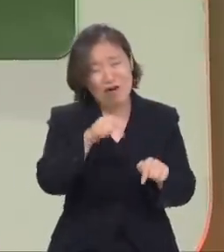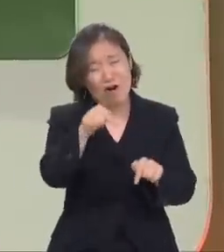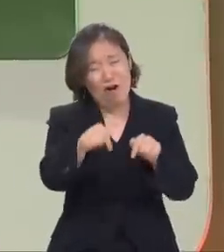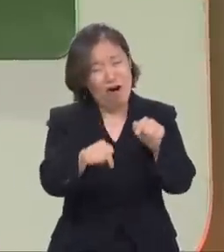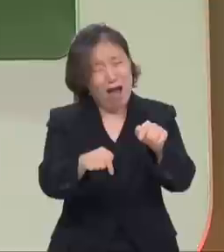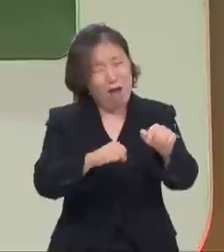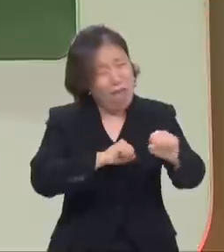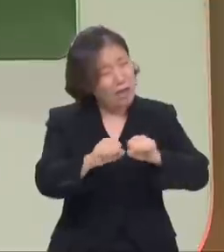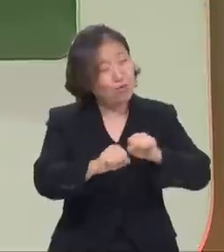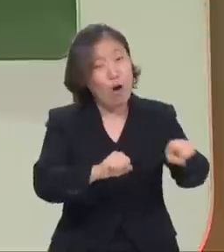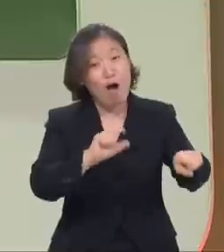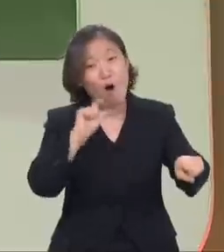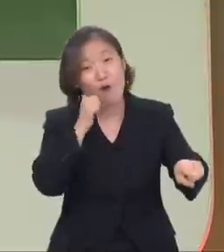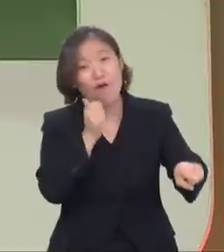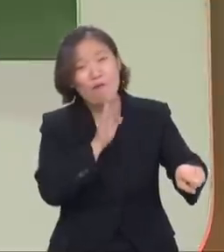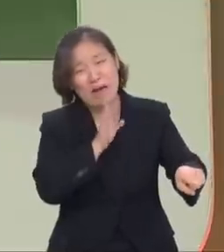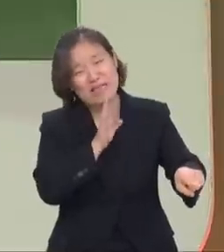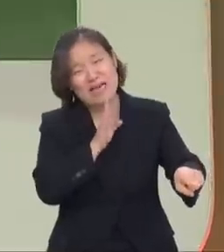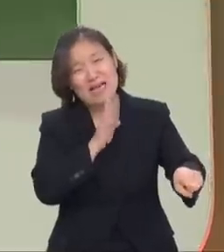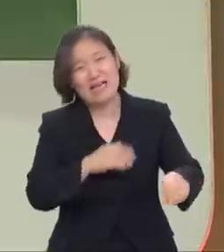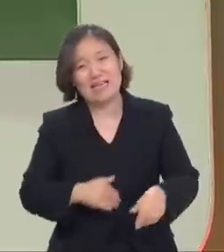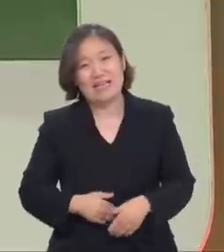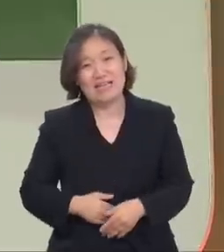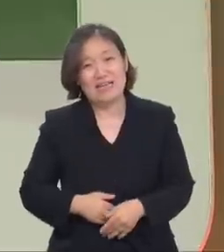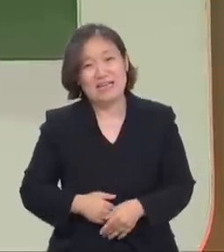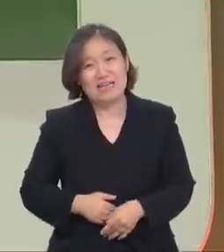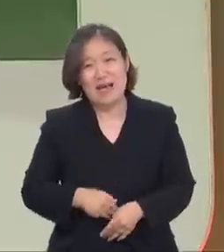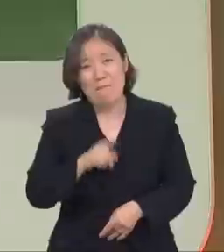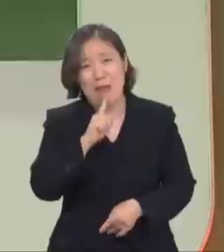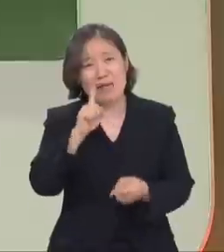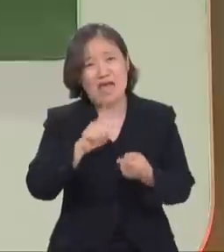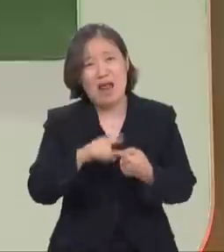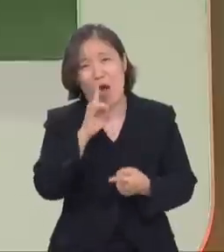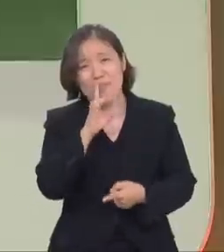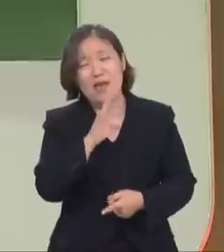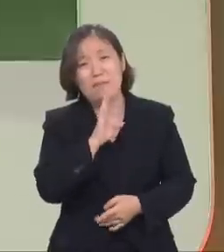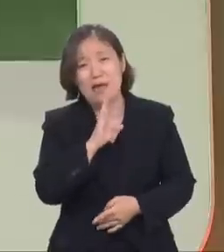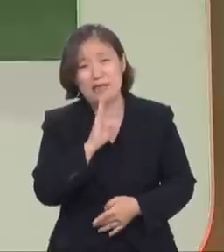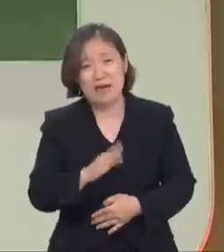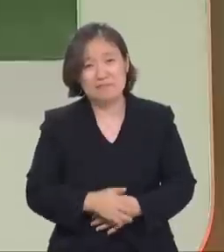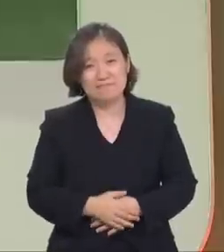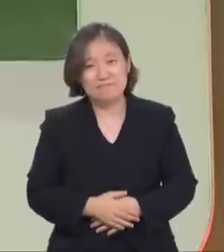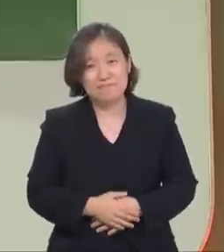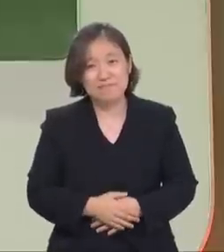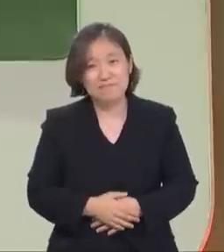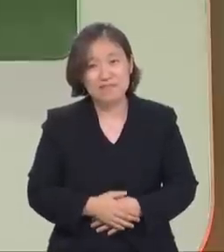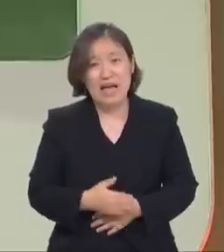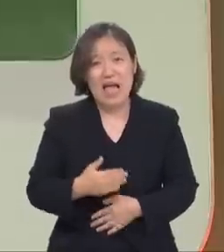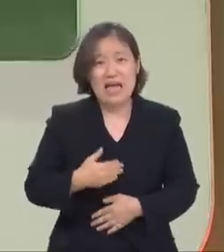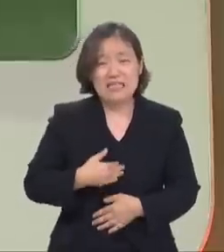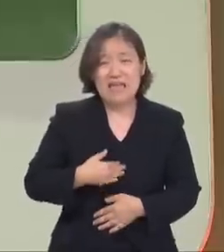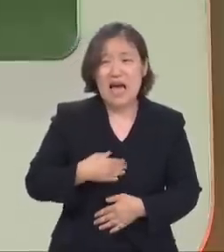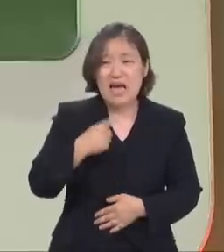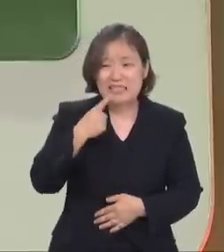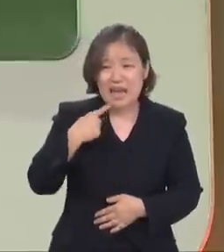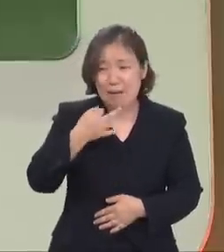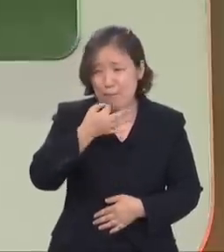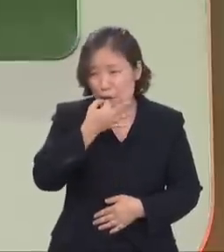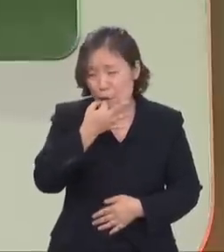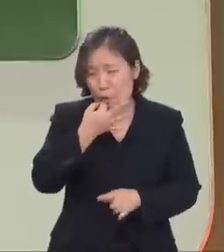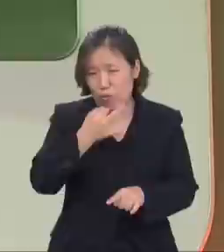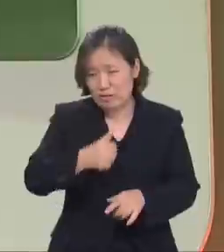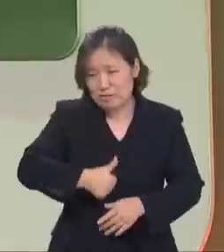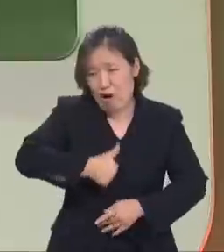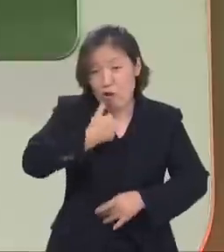우리 벌써 다 부처됐어요 잘 안 돼요 중생 기본적으로 탐욕과 성냄과